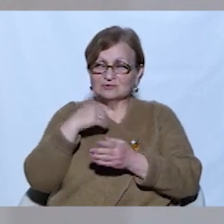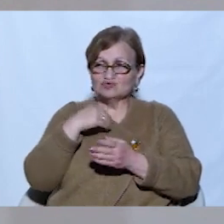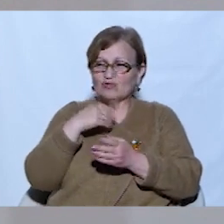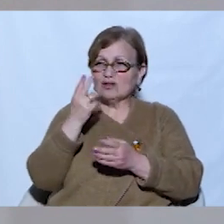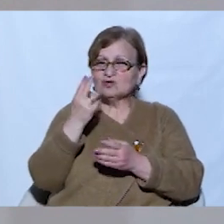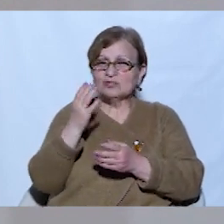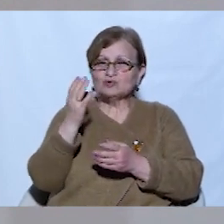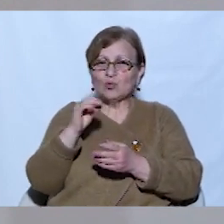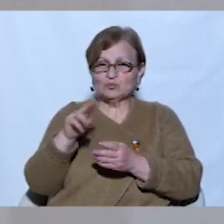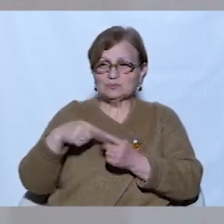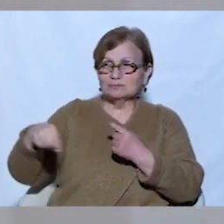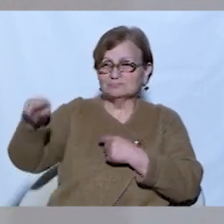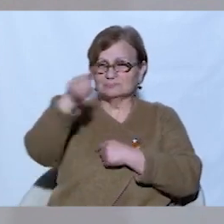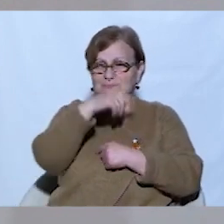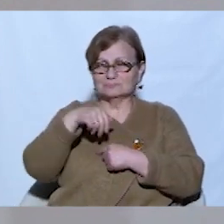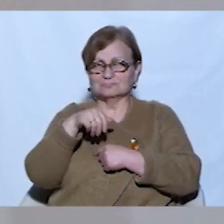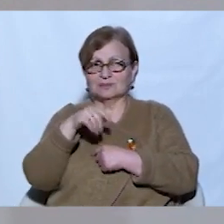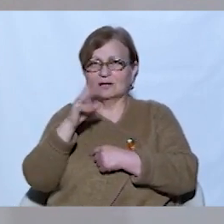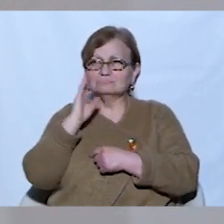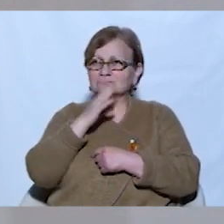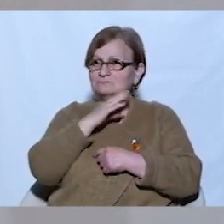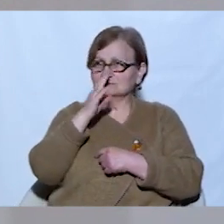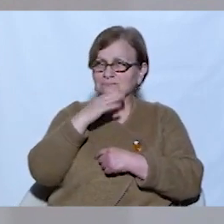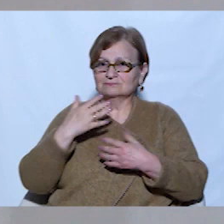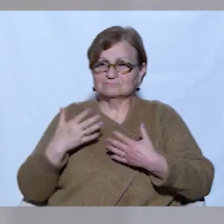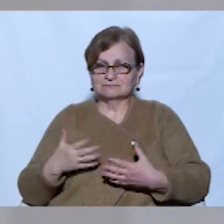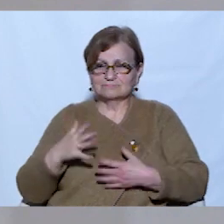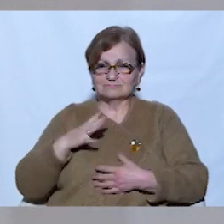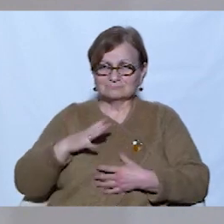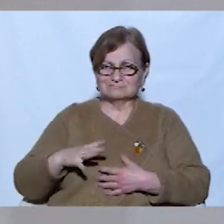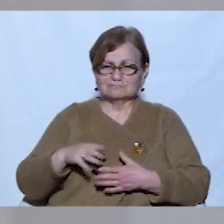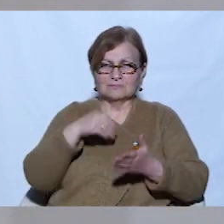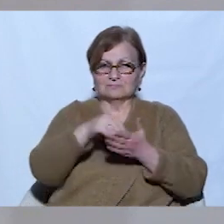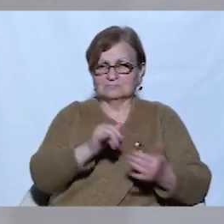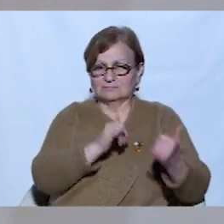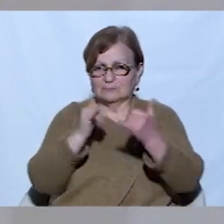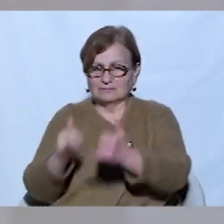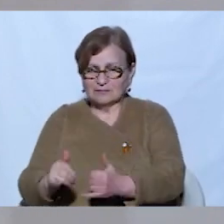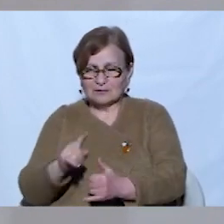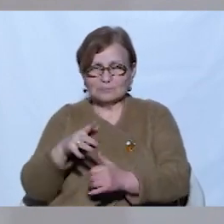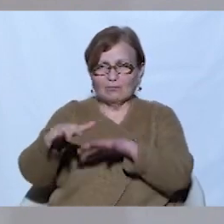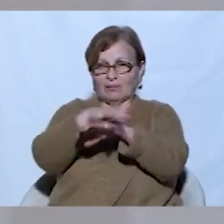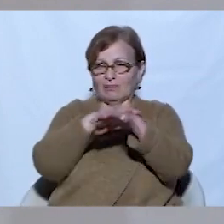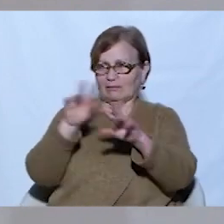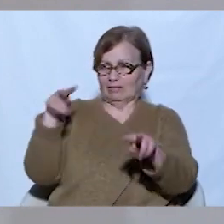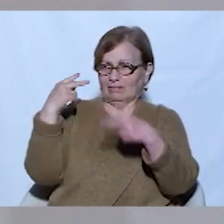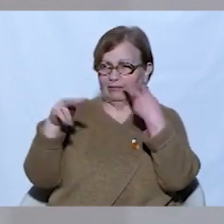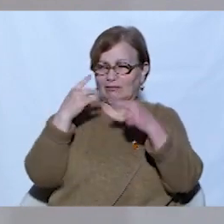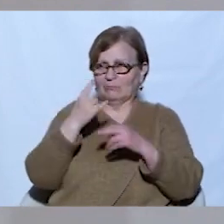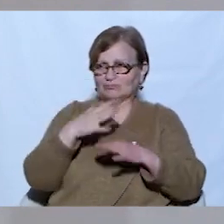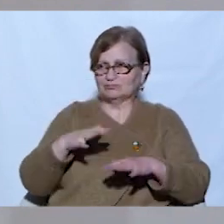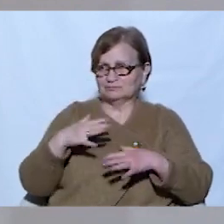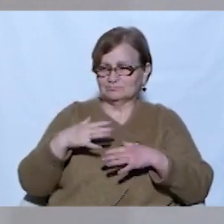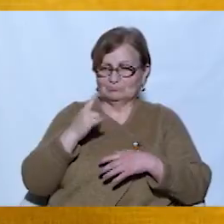სოციუმში ესე არის, რომ შობელს ურჩევნია, რომ ის ნივთი უყიდოს, რათა ხალხის გარშემოყოფების შობელმა ამ